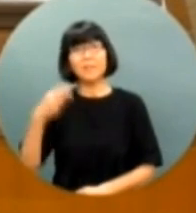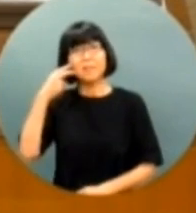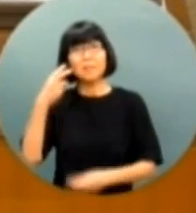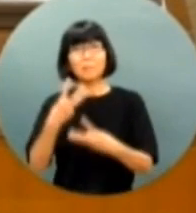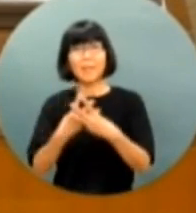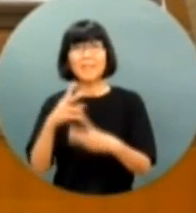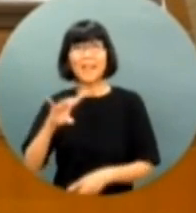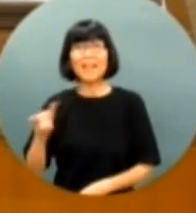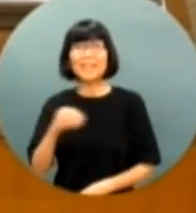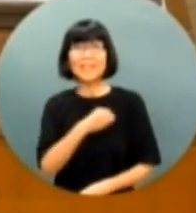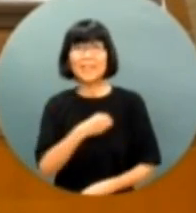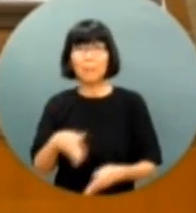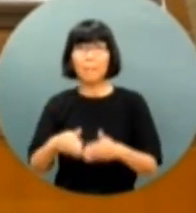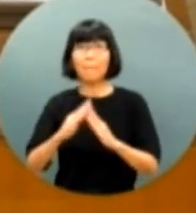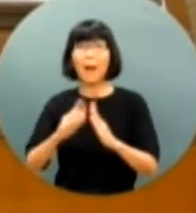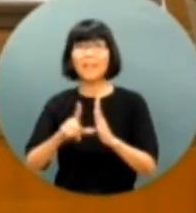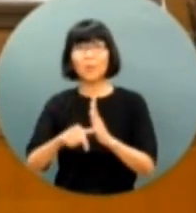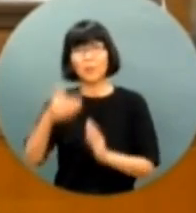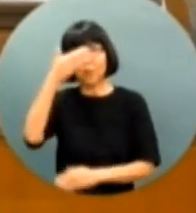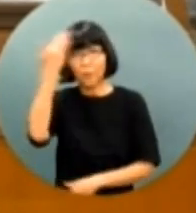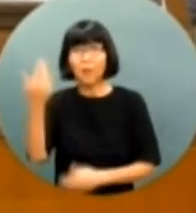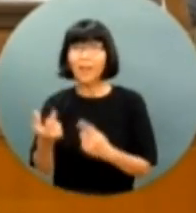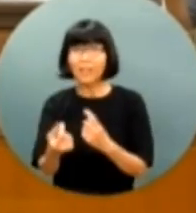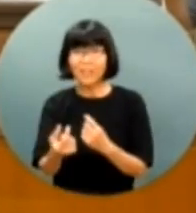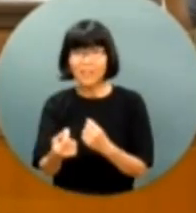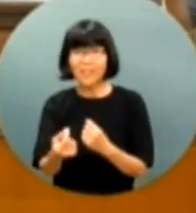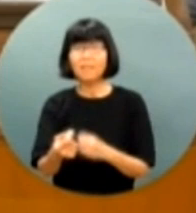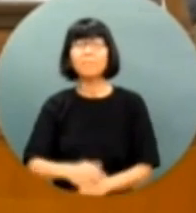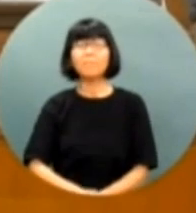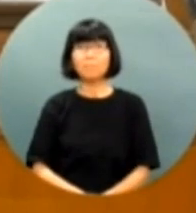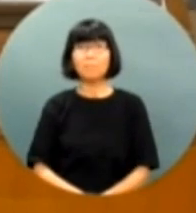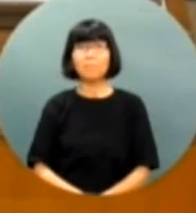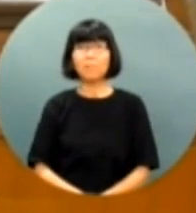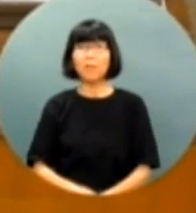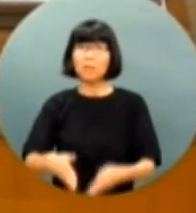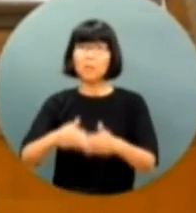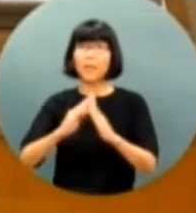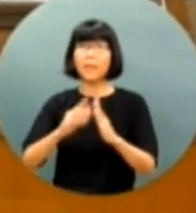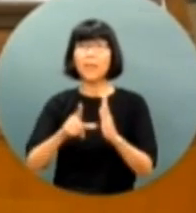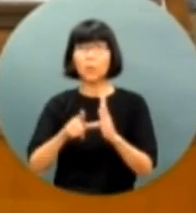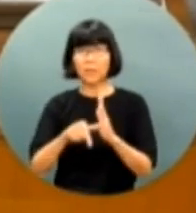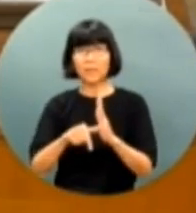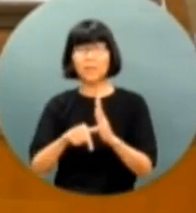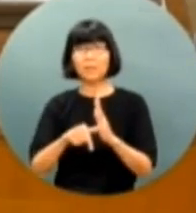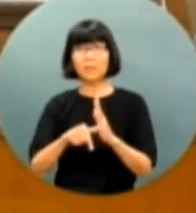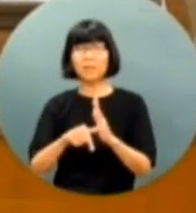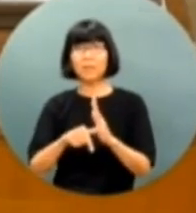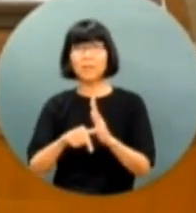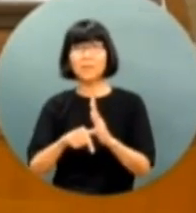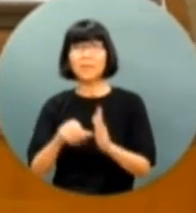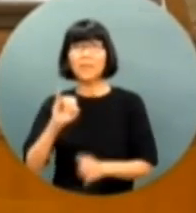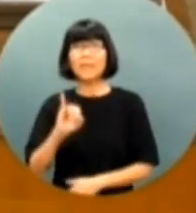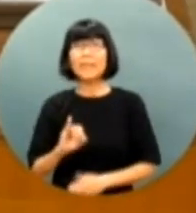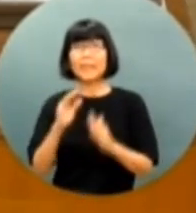びっくりしましたけども、私も年取ったもんでありまして、当時こちらにやってきてですね、委